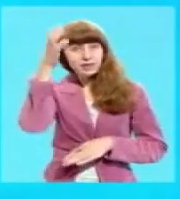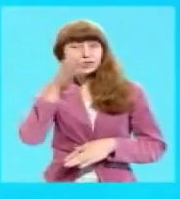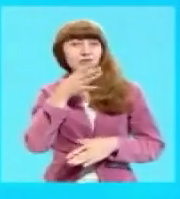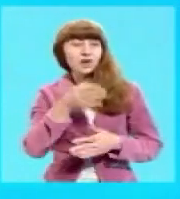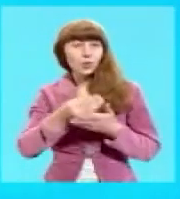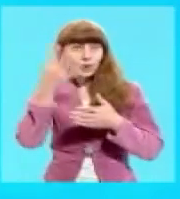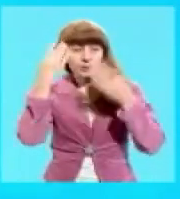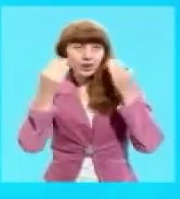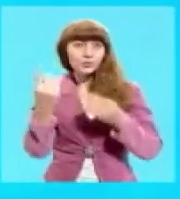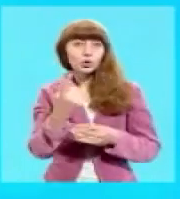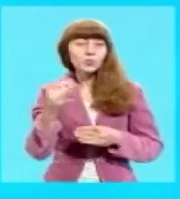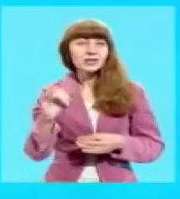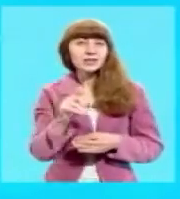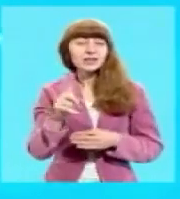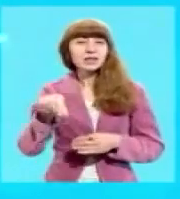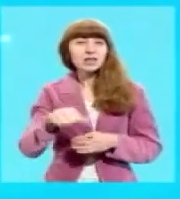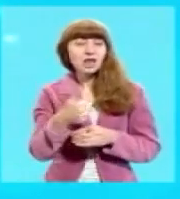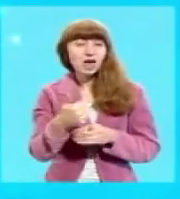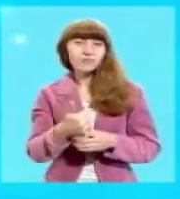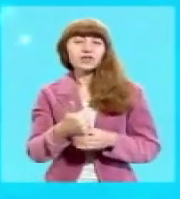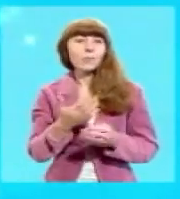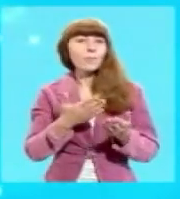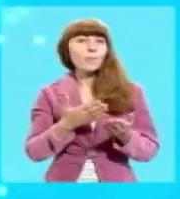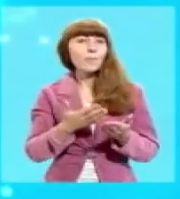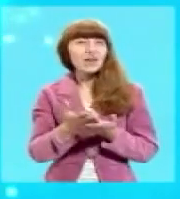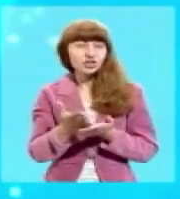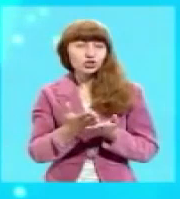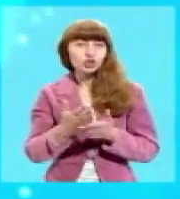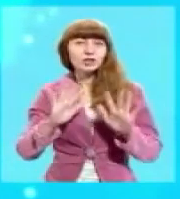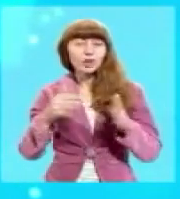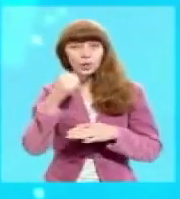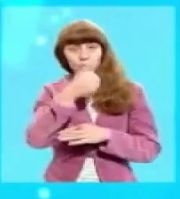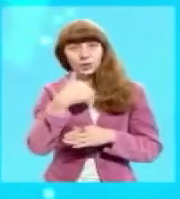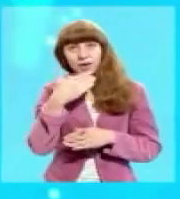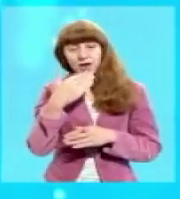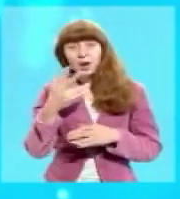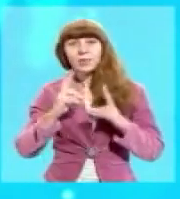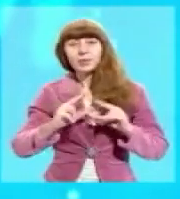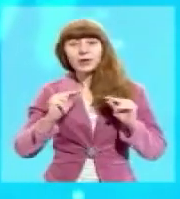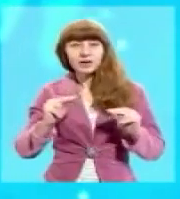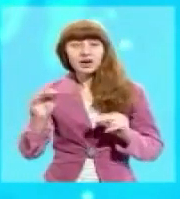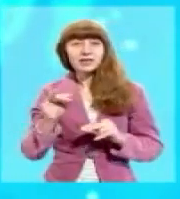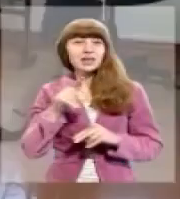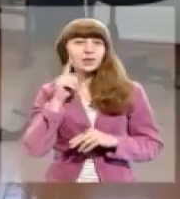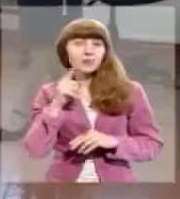Своим мнением об одном из главных политических событий года поделились преподаватели и студенческая молодежь.